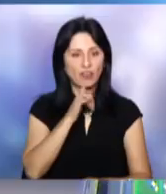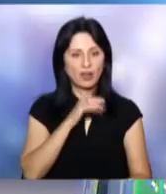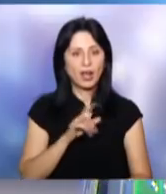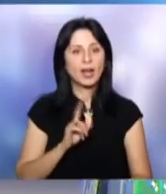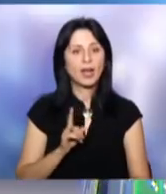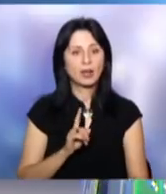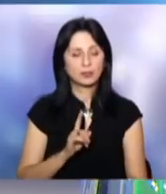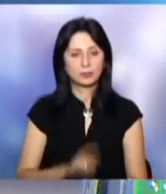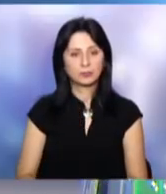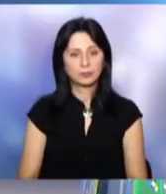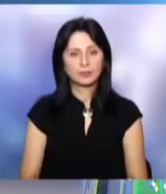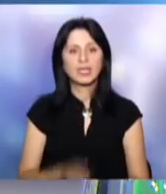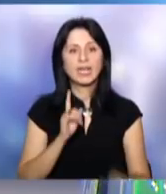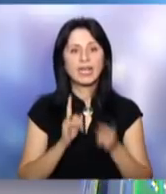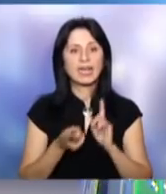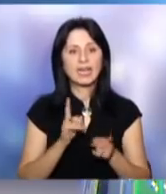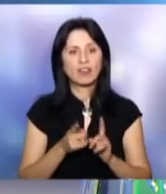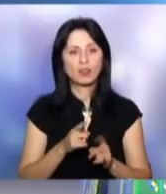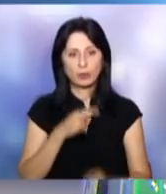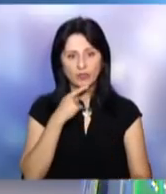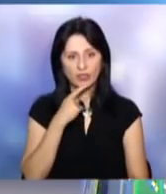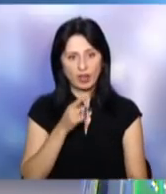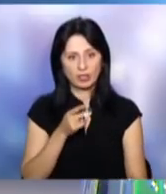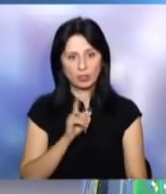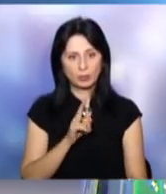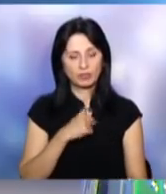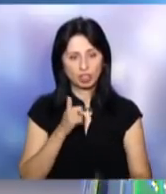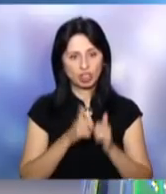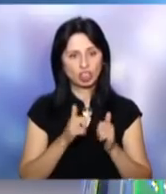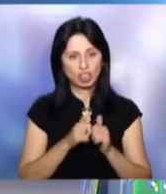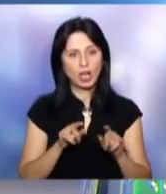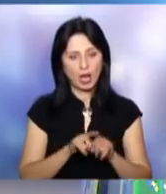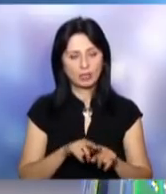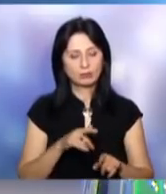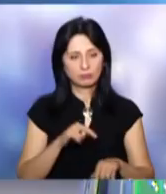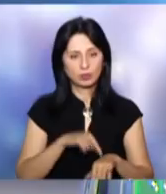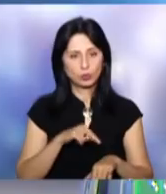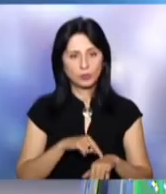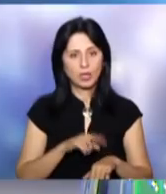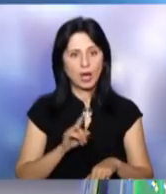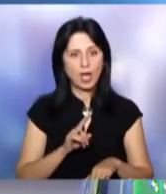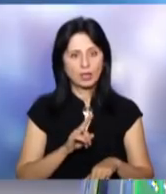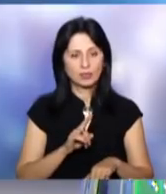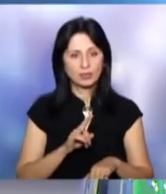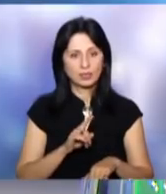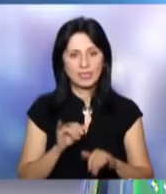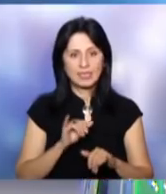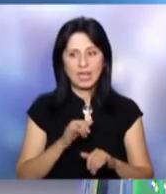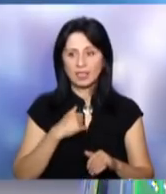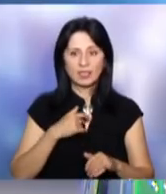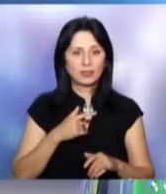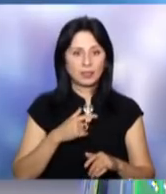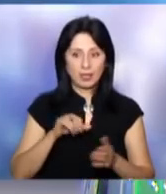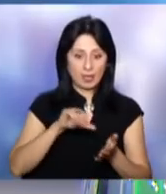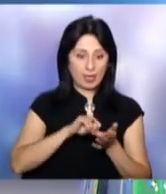ეს რეალურად მოდით ვთქვათ, რომ ჩვენ ხშირად გვაქვს ასეთი ტიპის განცდა, რომ ჩვენ სადაც არ ვართ